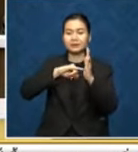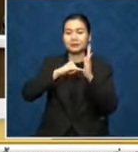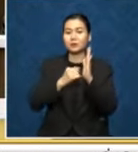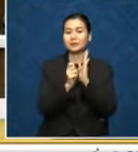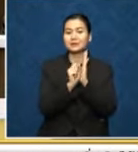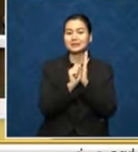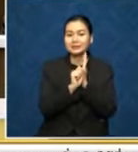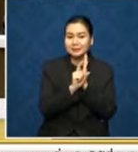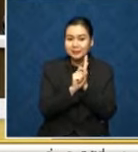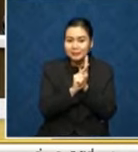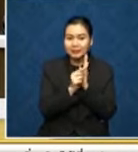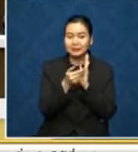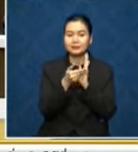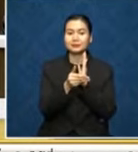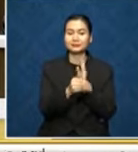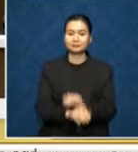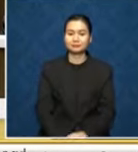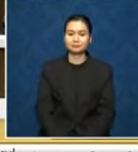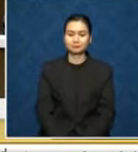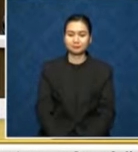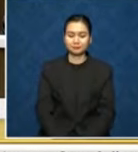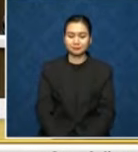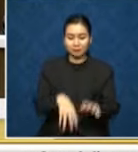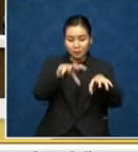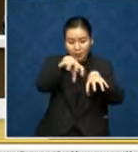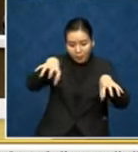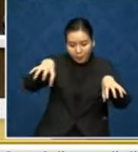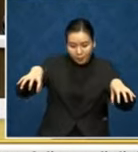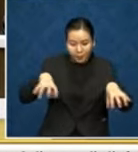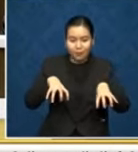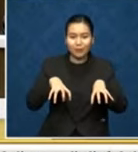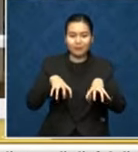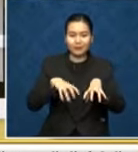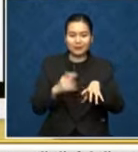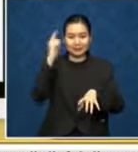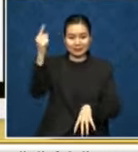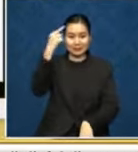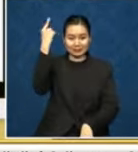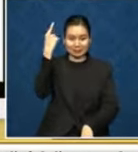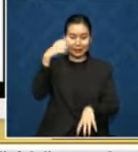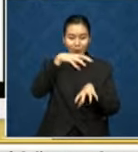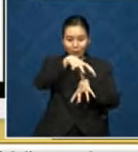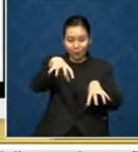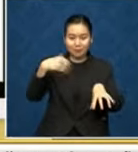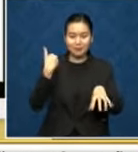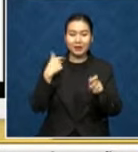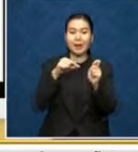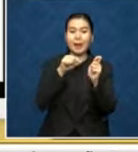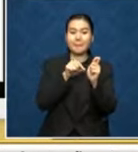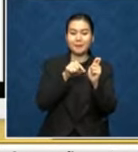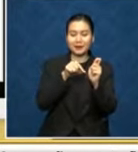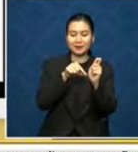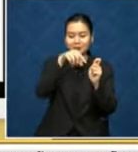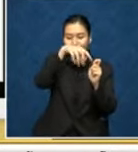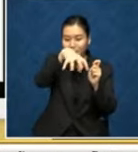ษจังหวัดศรีสะเกษมีแหล่งท่องเที่ยวมากมายโดยเฉพาะในอำเภอคุณหารและอำเภอพ